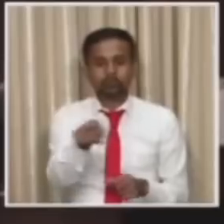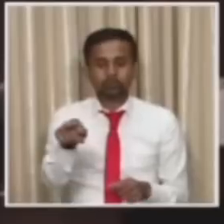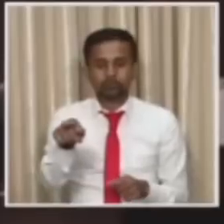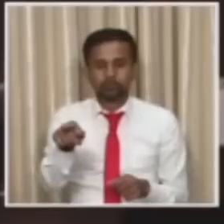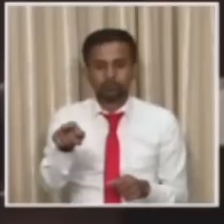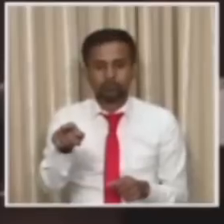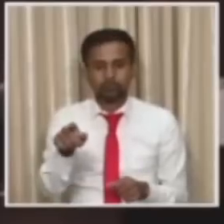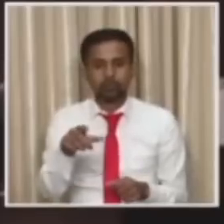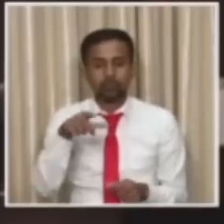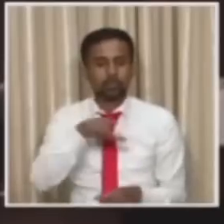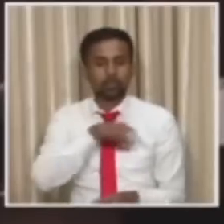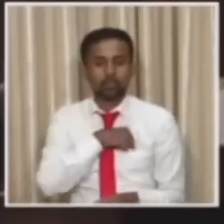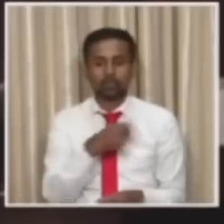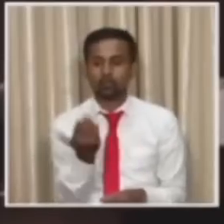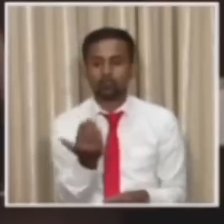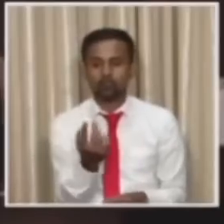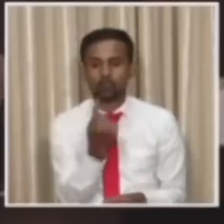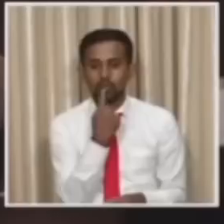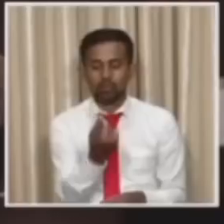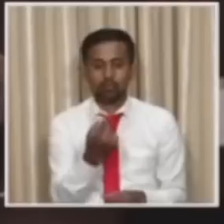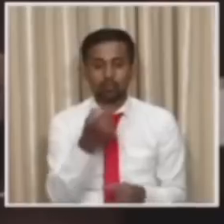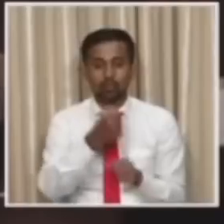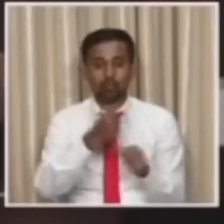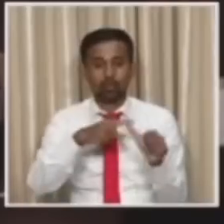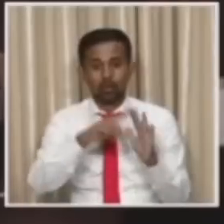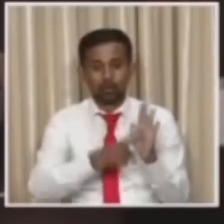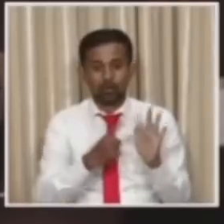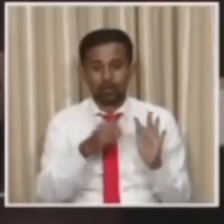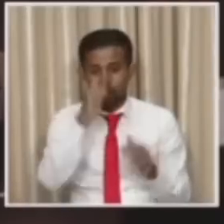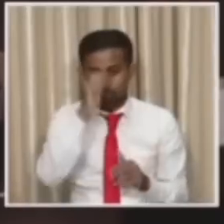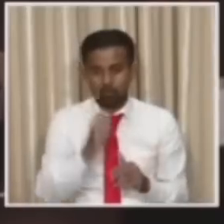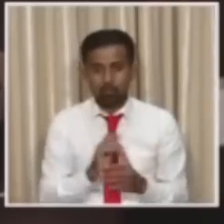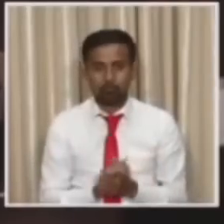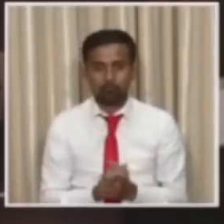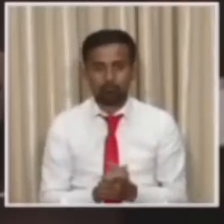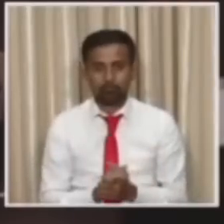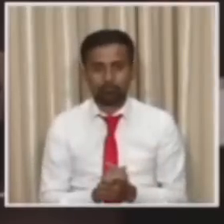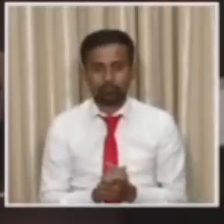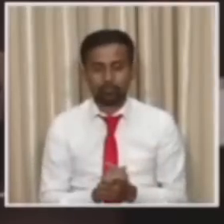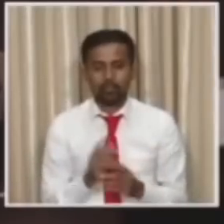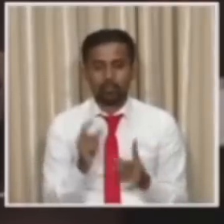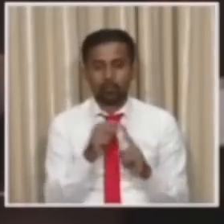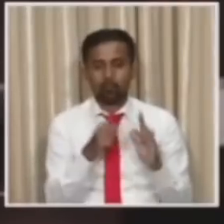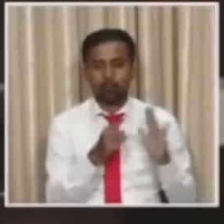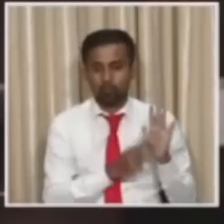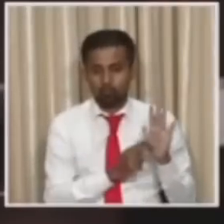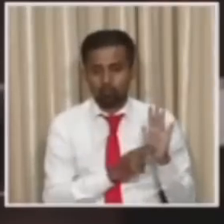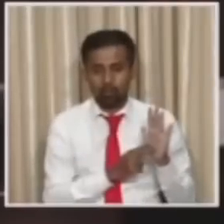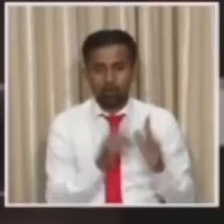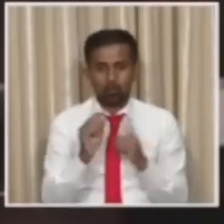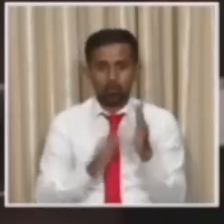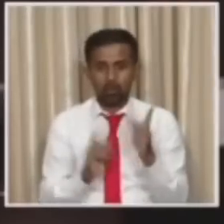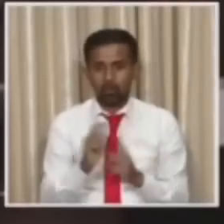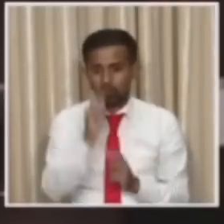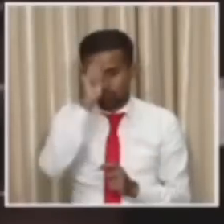கேட்டிருந்தார் கஜேந்திரகுமார் பொன்னம்பலம் ஹானரபிள் கஜேந்திரகுமார் பொன்னம்பலம் பீங் ஸ்கெப்டிக்கல் அபவுட் போலீஸ் கான்ஸ்டபிள்ஸ் ஃபாலோயிங் ஹிம் ஆர் ஸ்பீக்கிங் டு ஹிம்